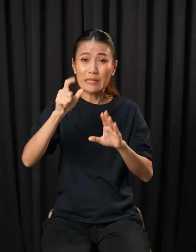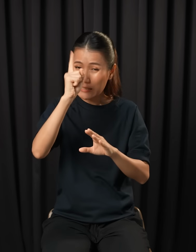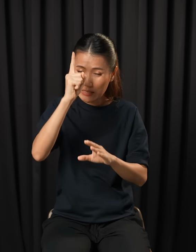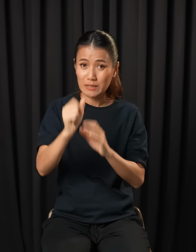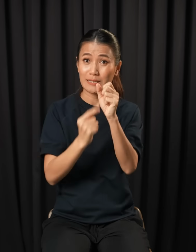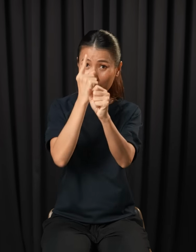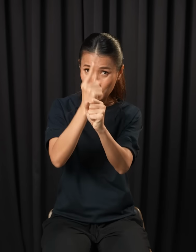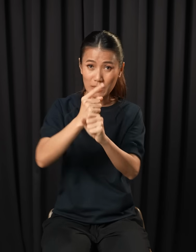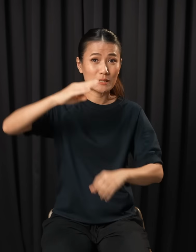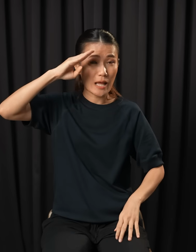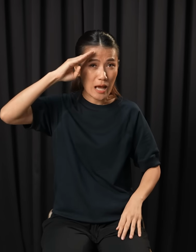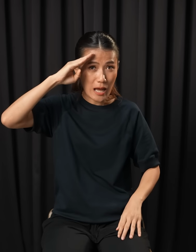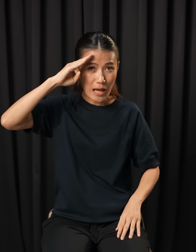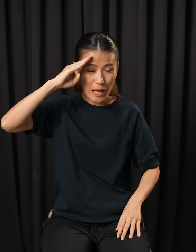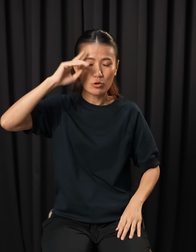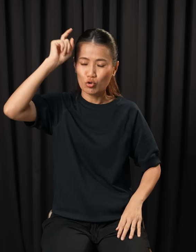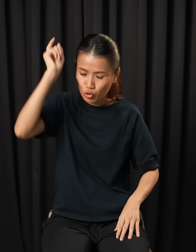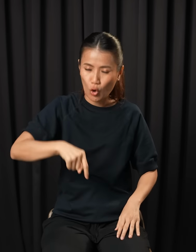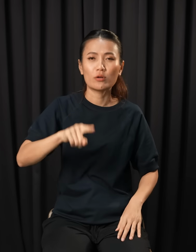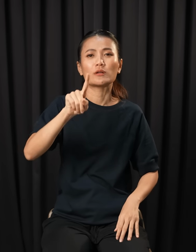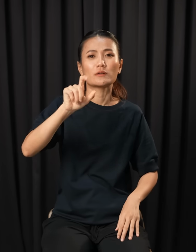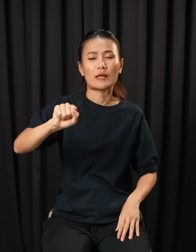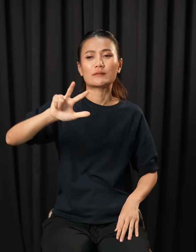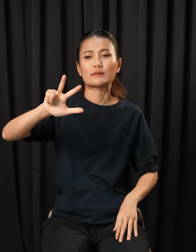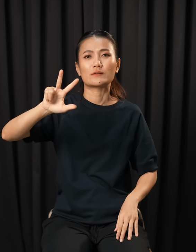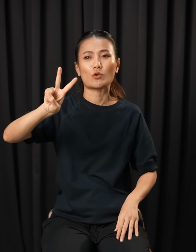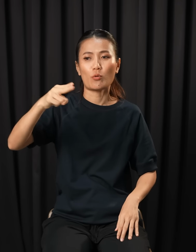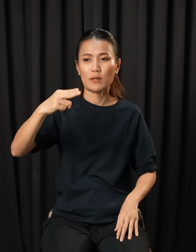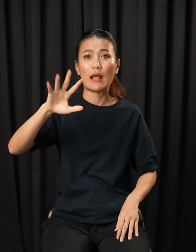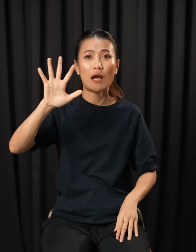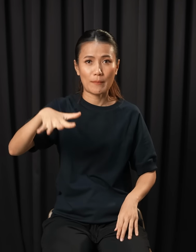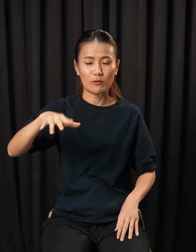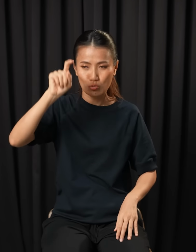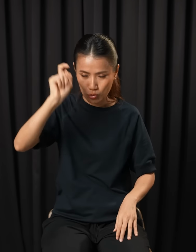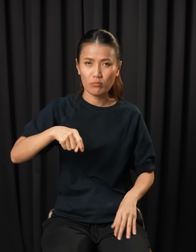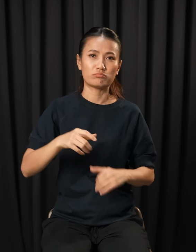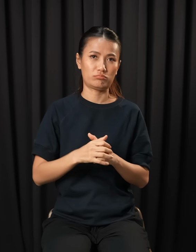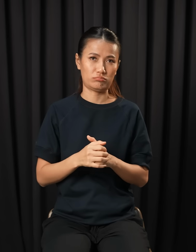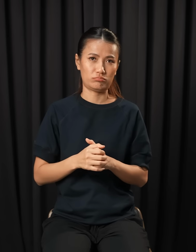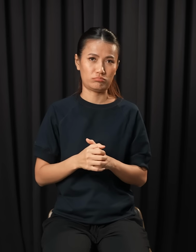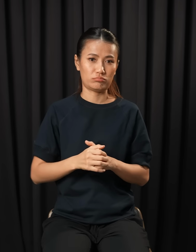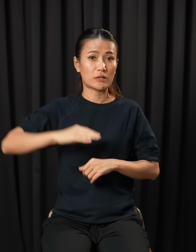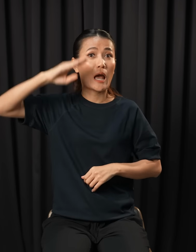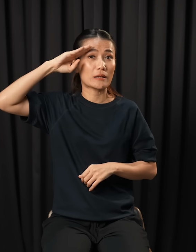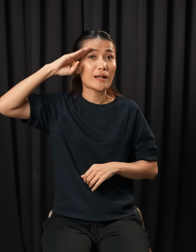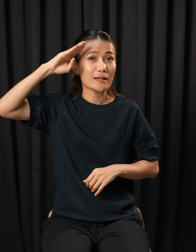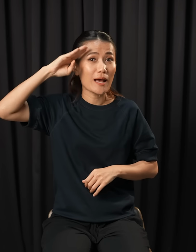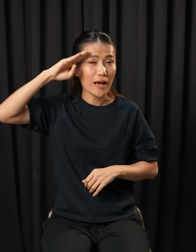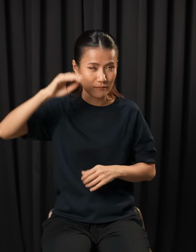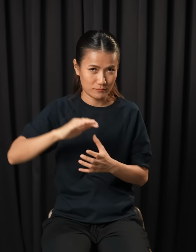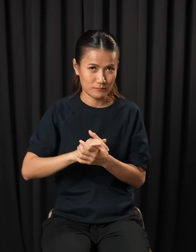าเลิก ครับ ปีหนึ่งเราจะต้องมีทหารเนี่ยประมาณแสนหนึ่งถ้าผมจำไม่ผิด 125,000ครับพอเป็นสสเห็นตัวเลข